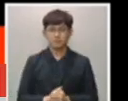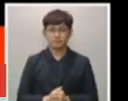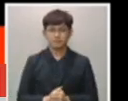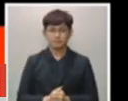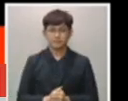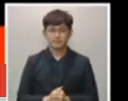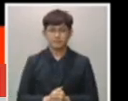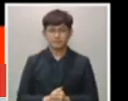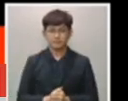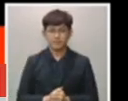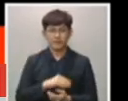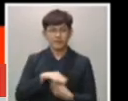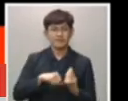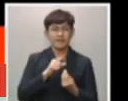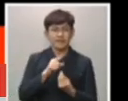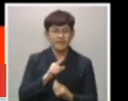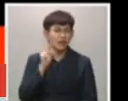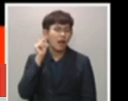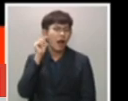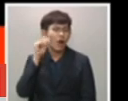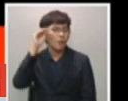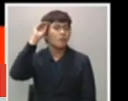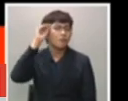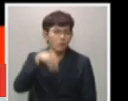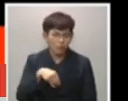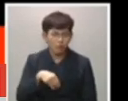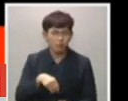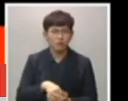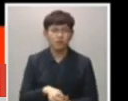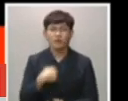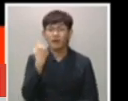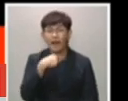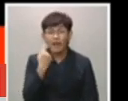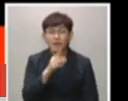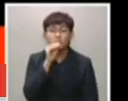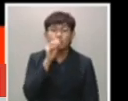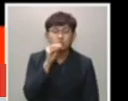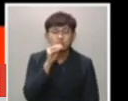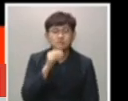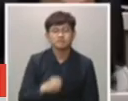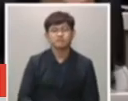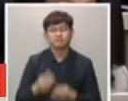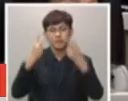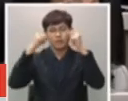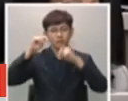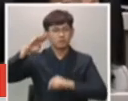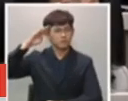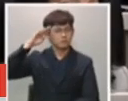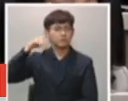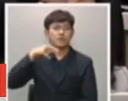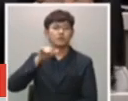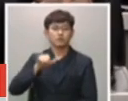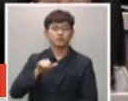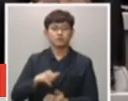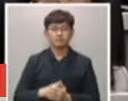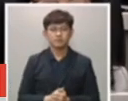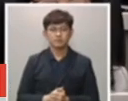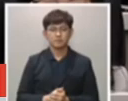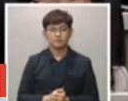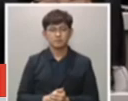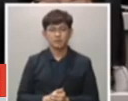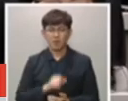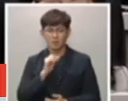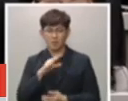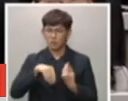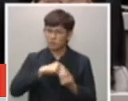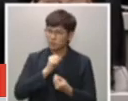คนิวส์ทางเศรษฐกิจทั้งหมดเนี่ยครับมาจากตัวพลเอกประยุทธ์จันทร์โอชาทั้งหมดทั้งมวลทั้งสิ้นท่านพร่ำบอกว่าเศรษฐกิ